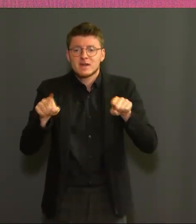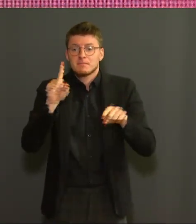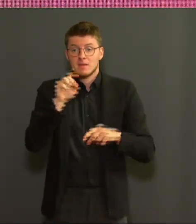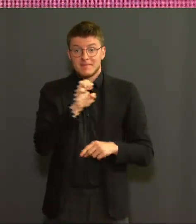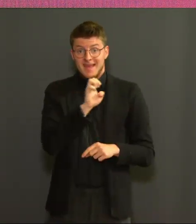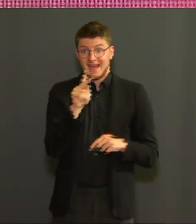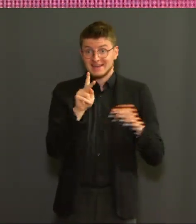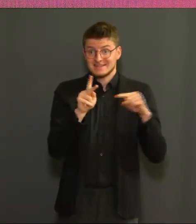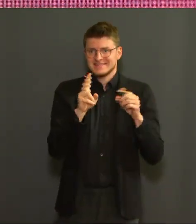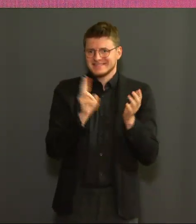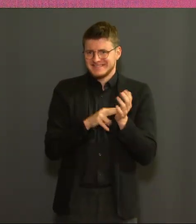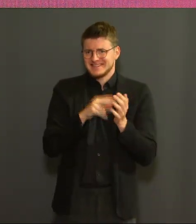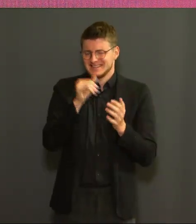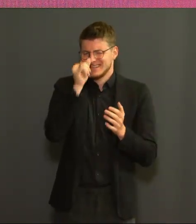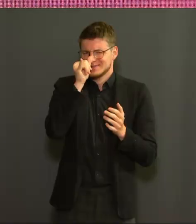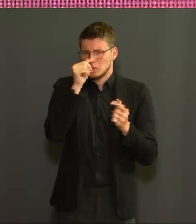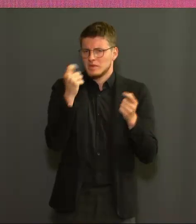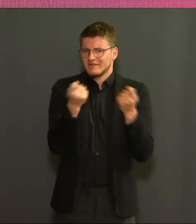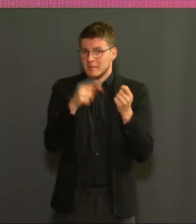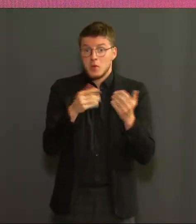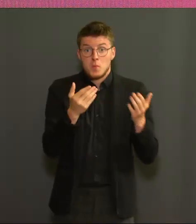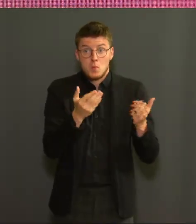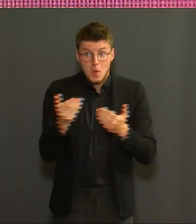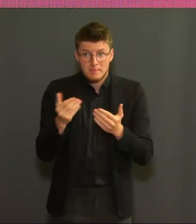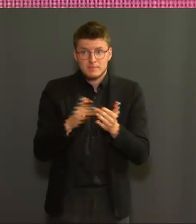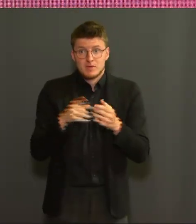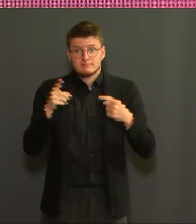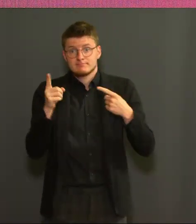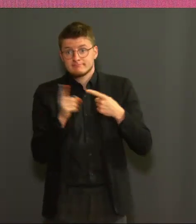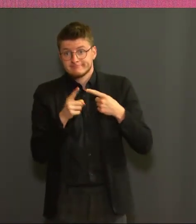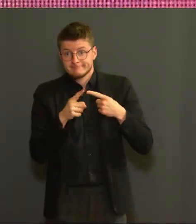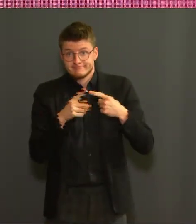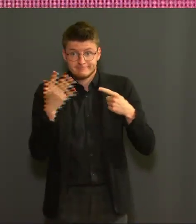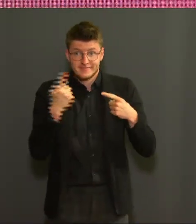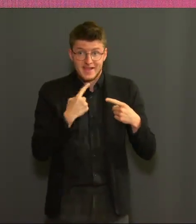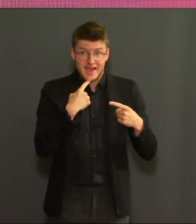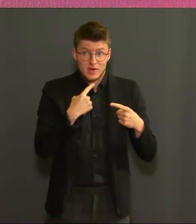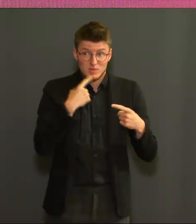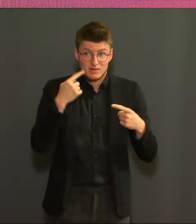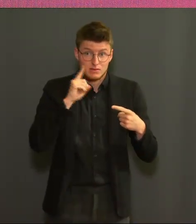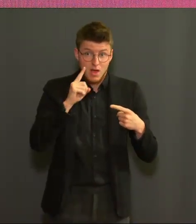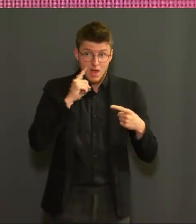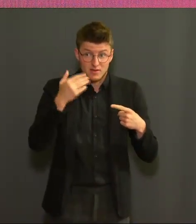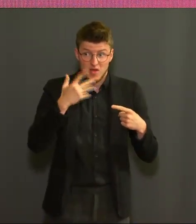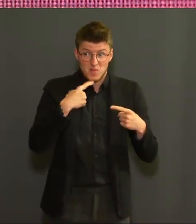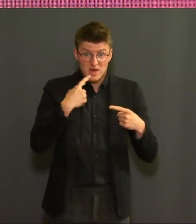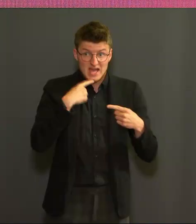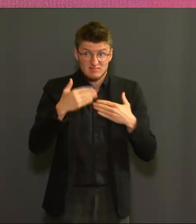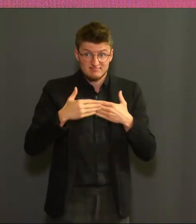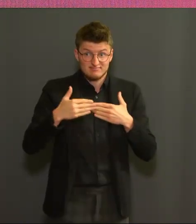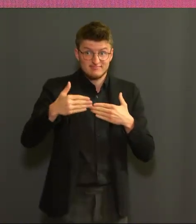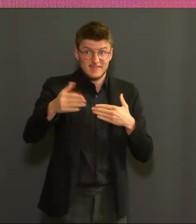iets dat zich afspeelt over meerdere dagen, zelfs meerdere weken. Er wordt heel veel gereisd. Supporters verbroederen met